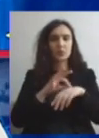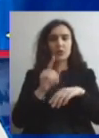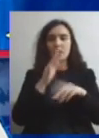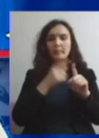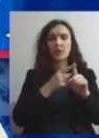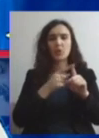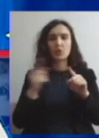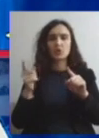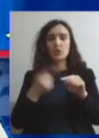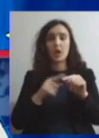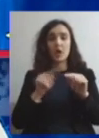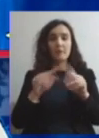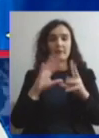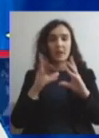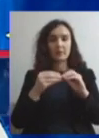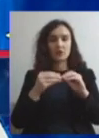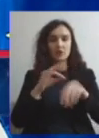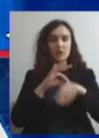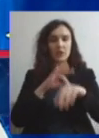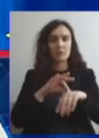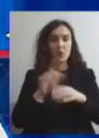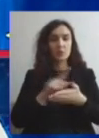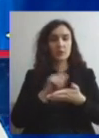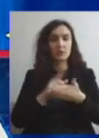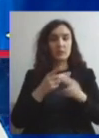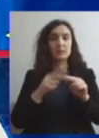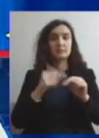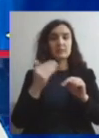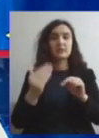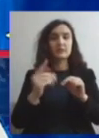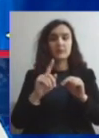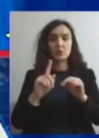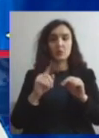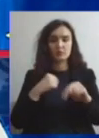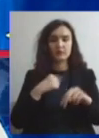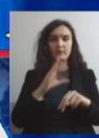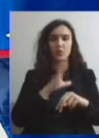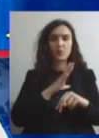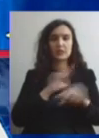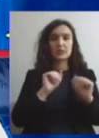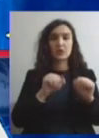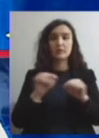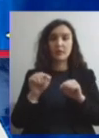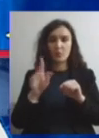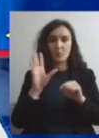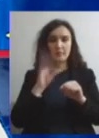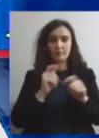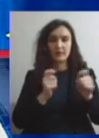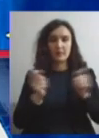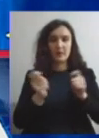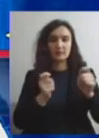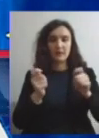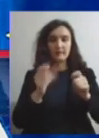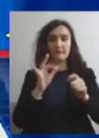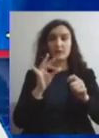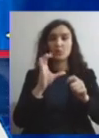ამ ღონისძიებების გატარება აუცილებელი იმისათვის, რომ ჩვენ გვქონოდა იმის საშუალება, გვემართა ვირუსი და